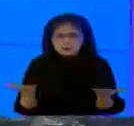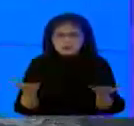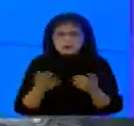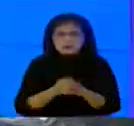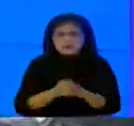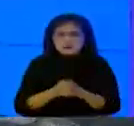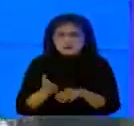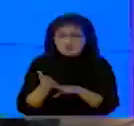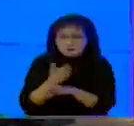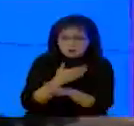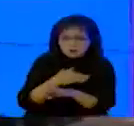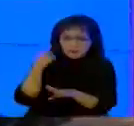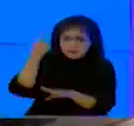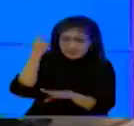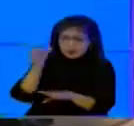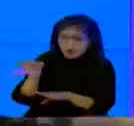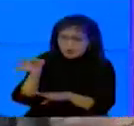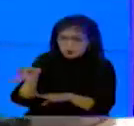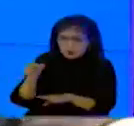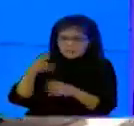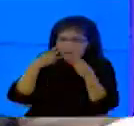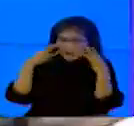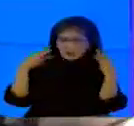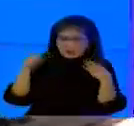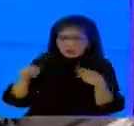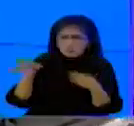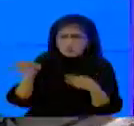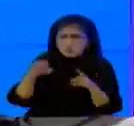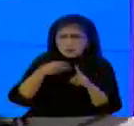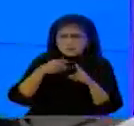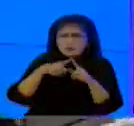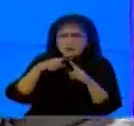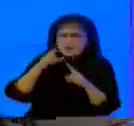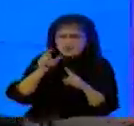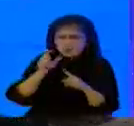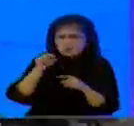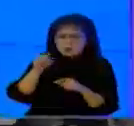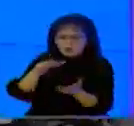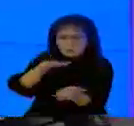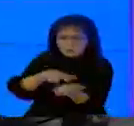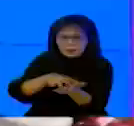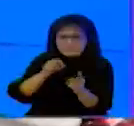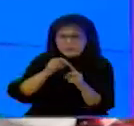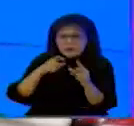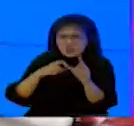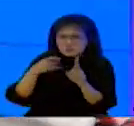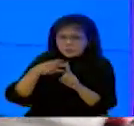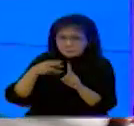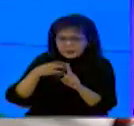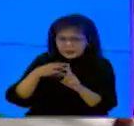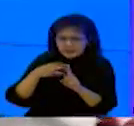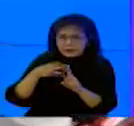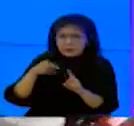Sebelumnya, pemerintah Kota Malang bersama dengan Kabupaten Malang dan Kota Batu mengajukan penetapan penyekatan sosial berskala besar atau PSBB kepada